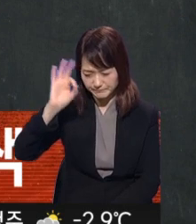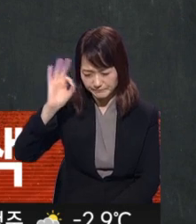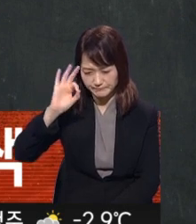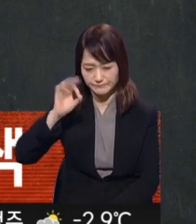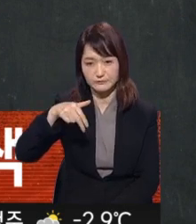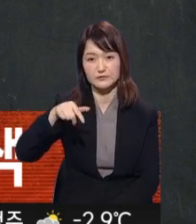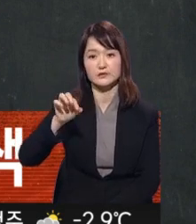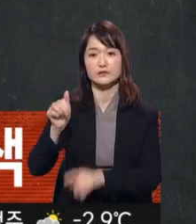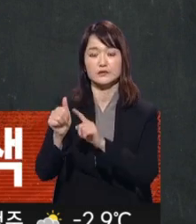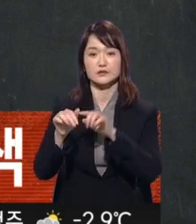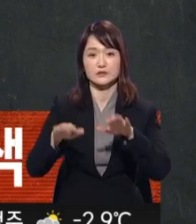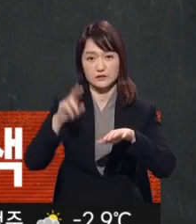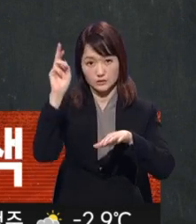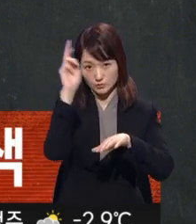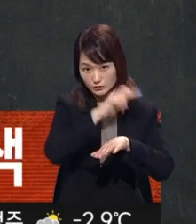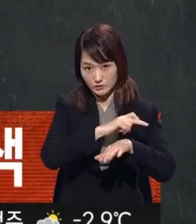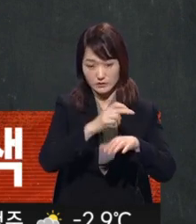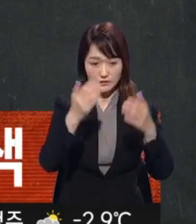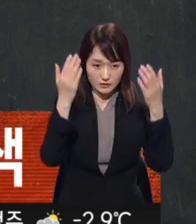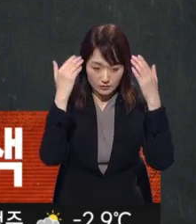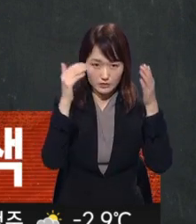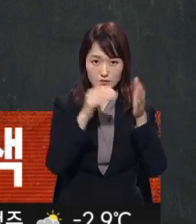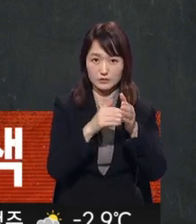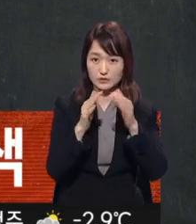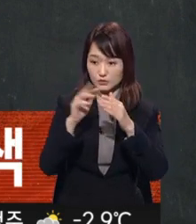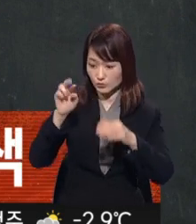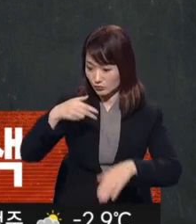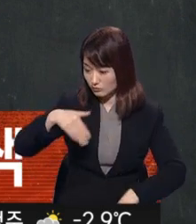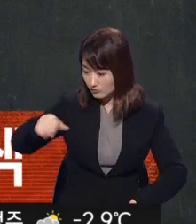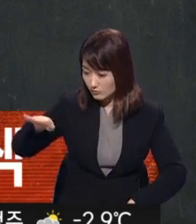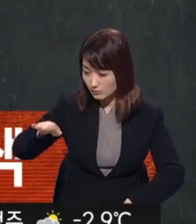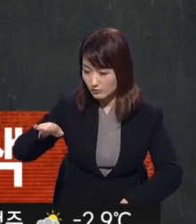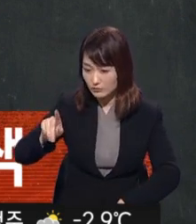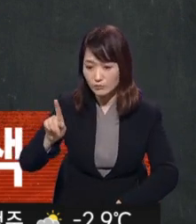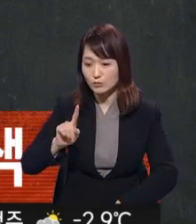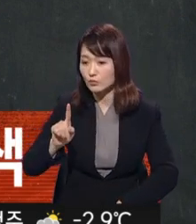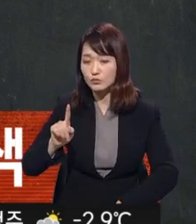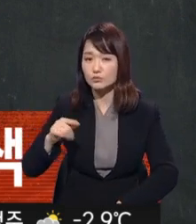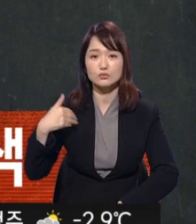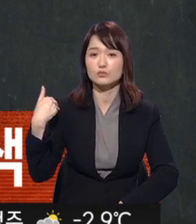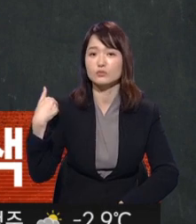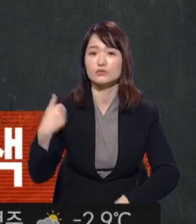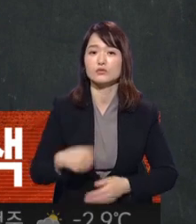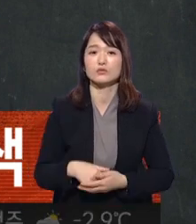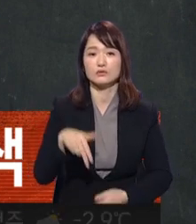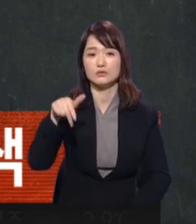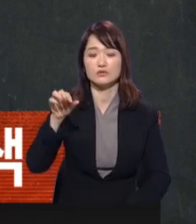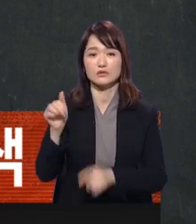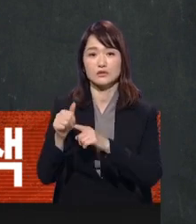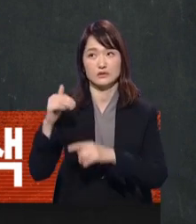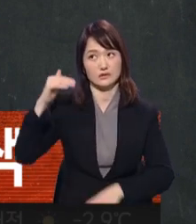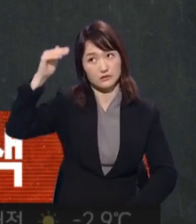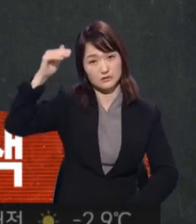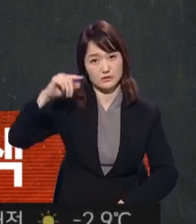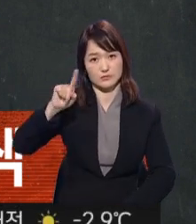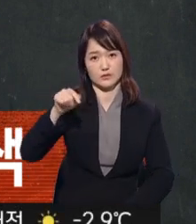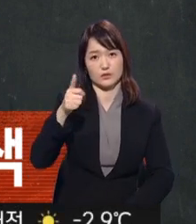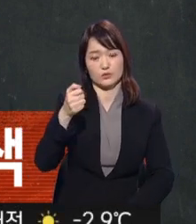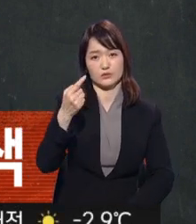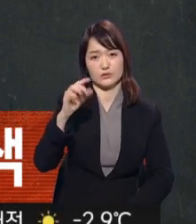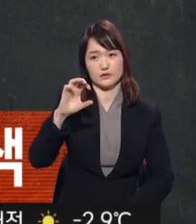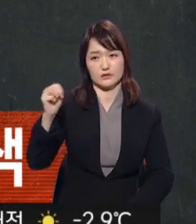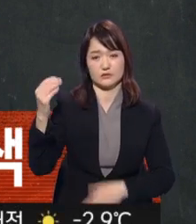이날 오전에 학교에서 집으로 돌아 이후에 행방이 묘연하는 걸로 알려지고 있는데요이 정창현 군은 키가 151cm